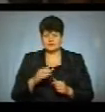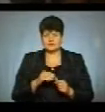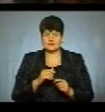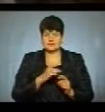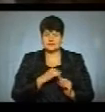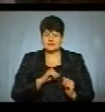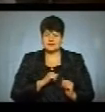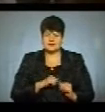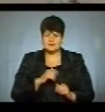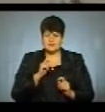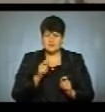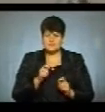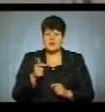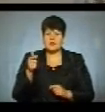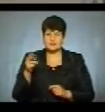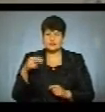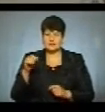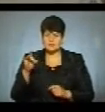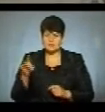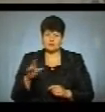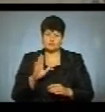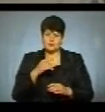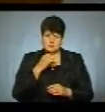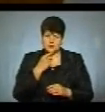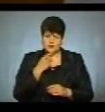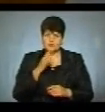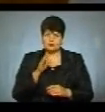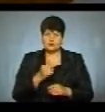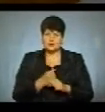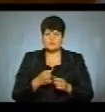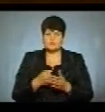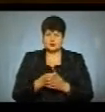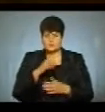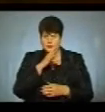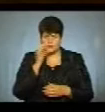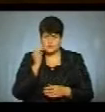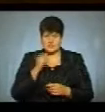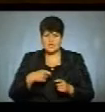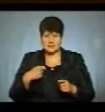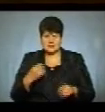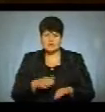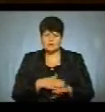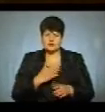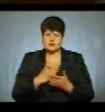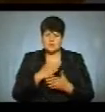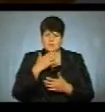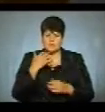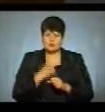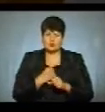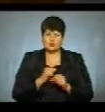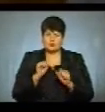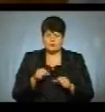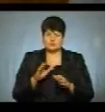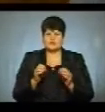Ганна Дудар розповіла, працюватимуть до опівночі. То тягнеться довго, то буває, що якщо багато є роботи, то може бути